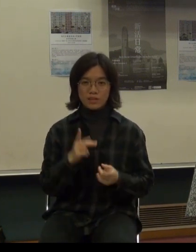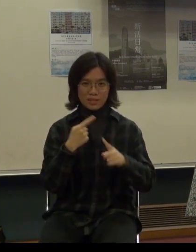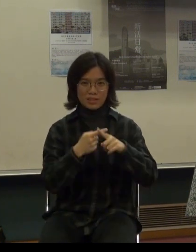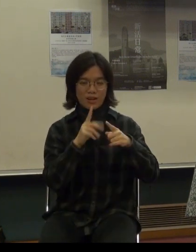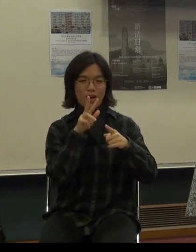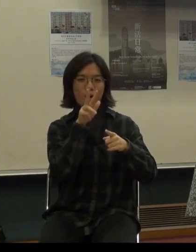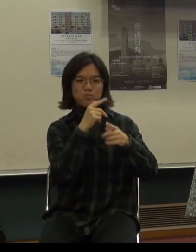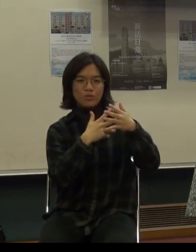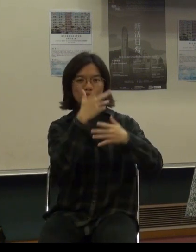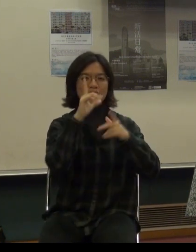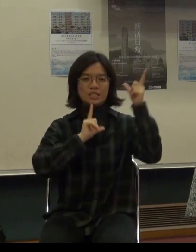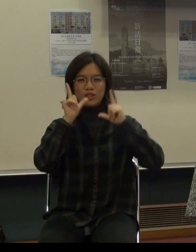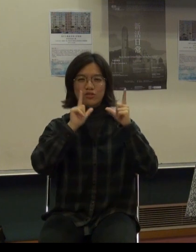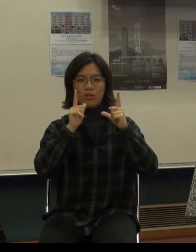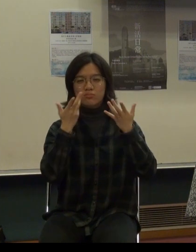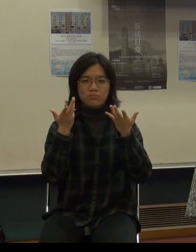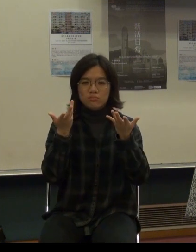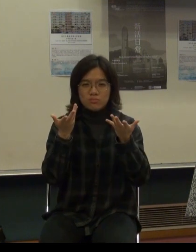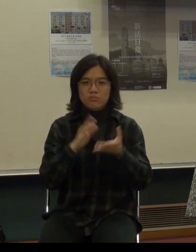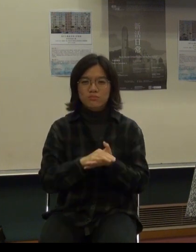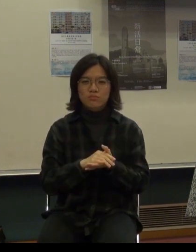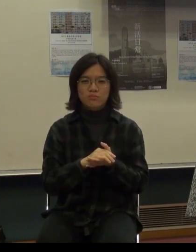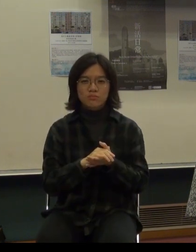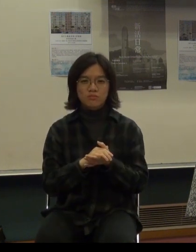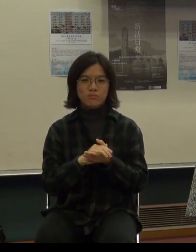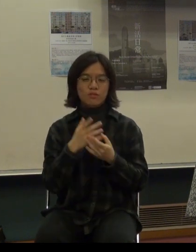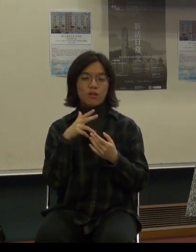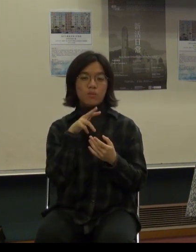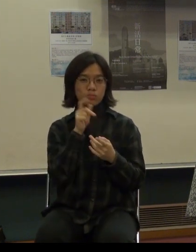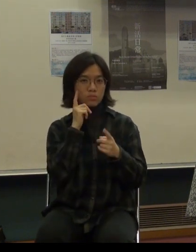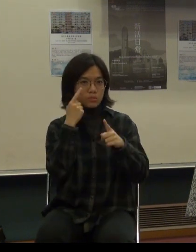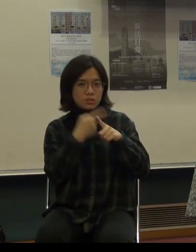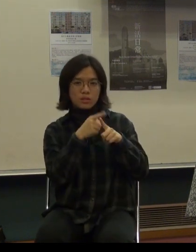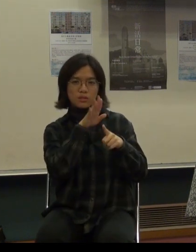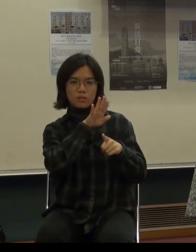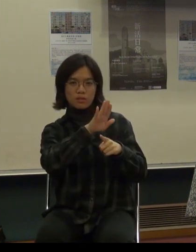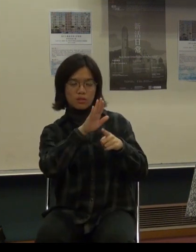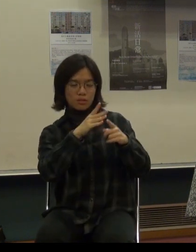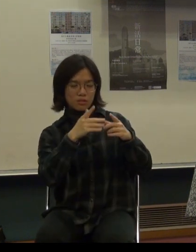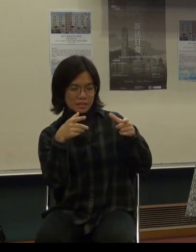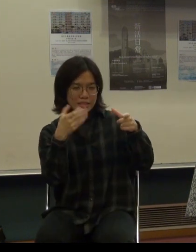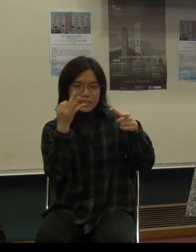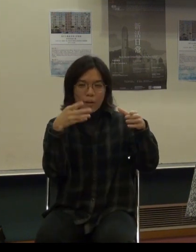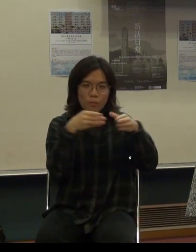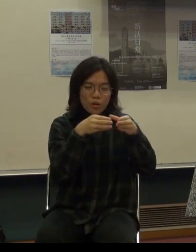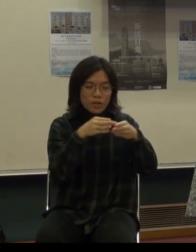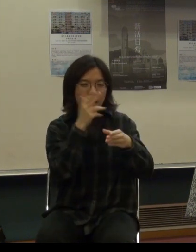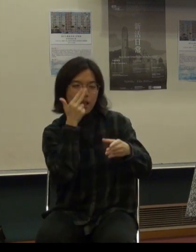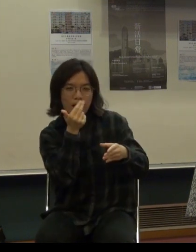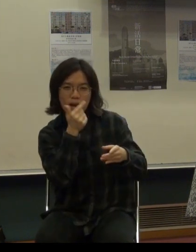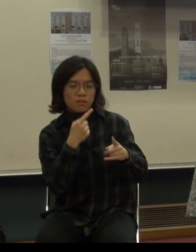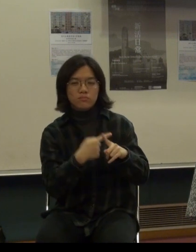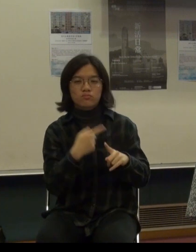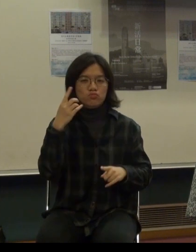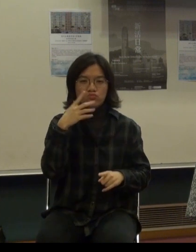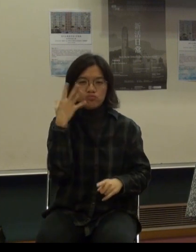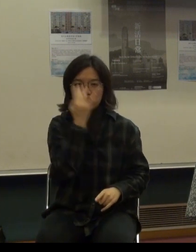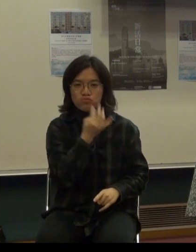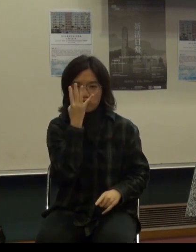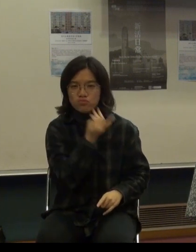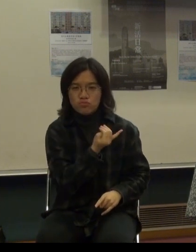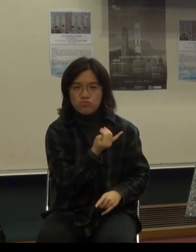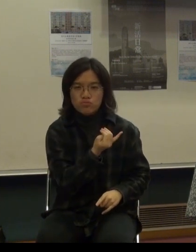規則噶嘛，咁所以就令到我哋即係唔能夠完全去欣賞到佢嗰個三角形嗰個媚態。第二就係話你